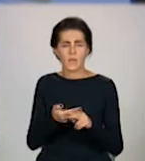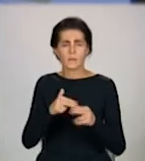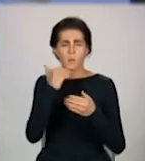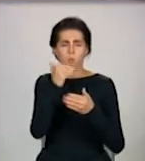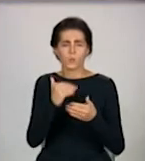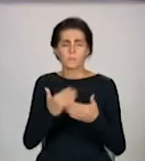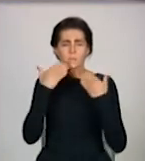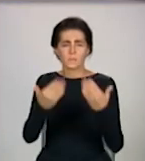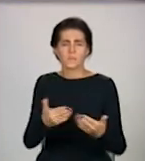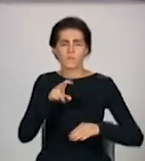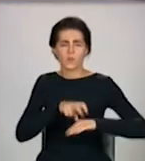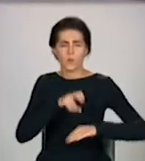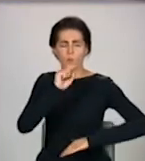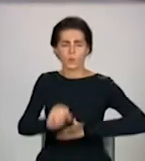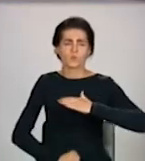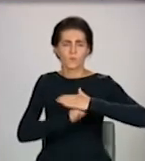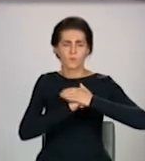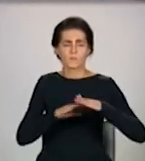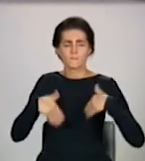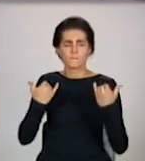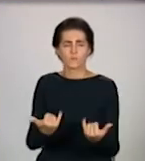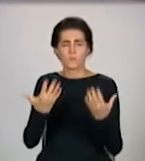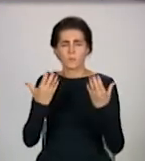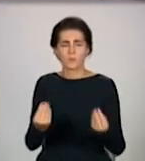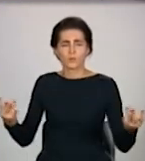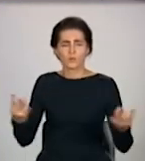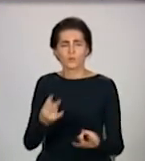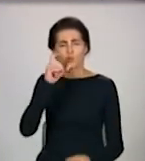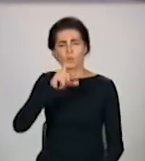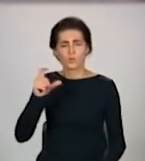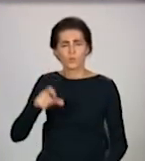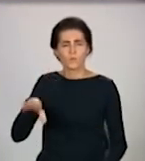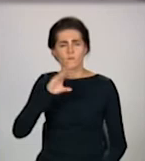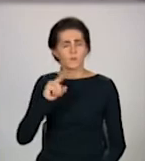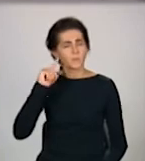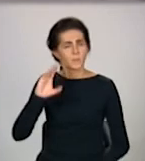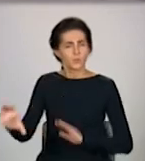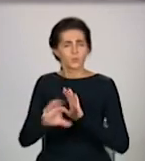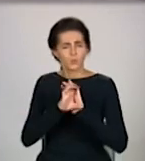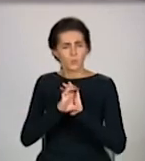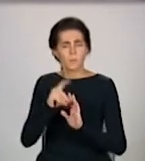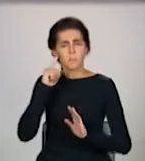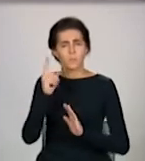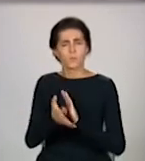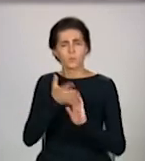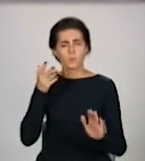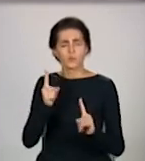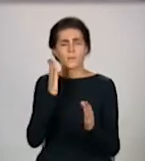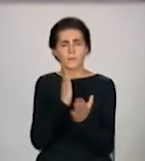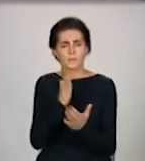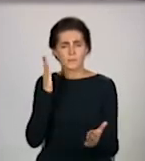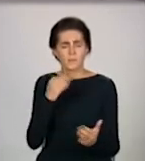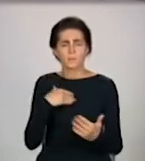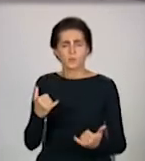лікаря» – це основне на сьогоднішній день, що треба людям. Людям треба почути, зрозуміти, що є. І ми